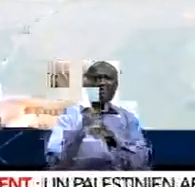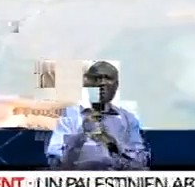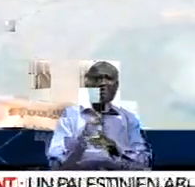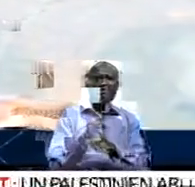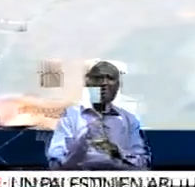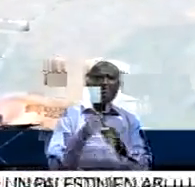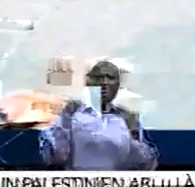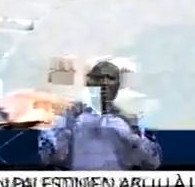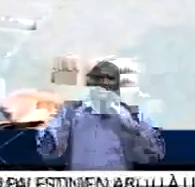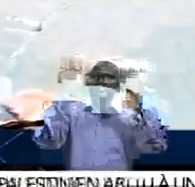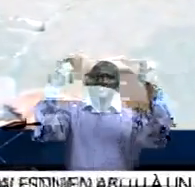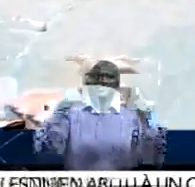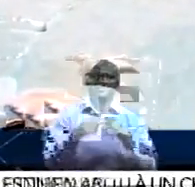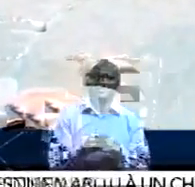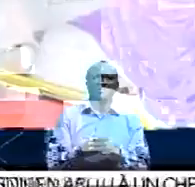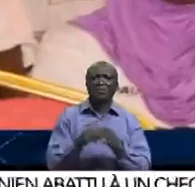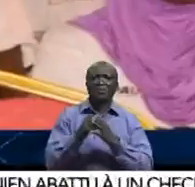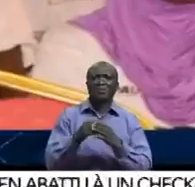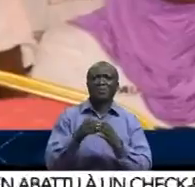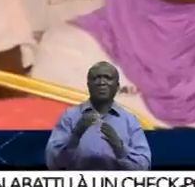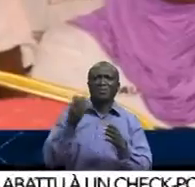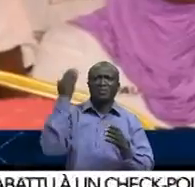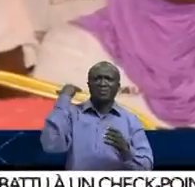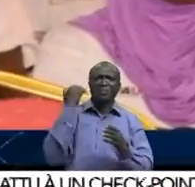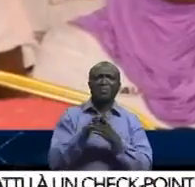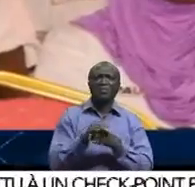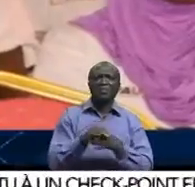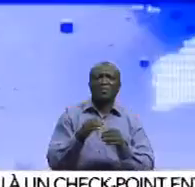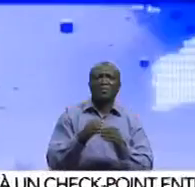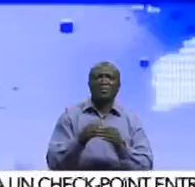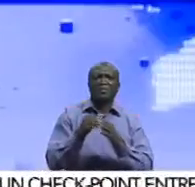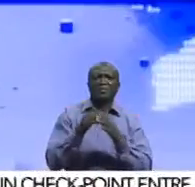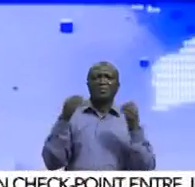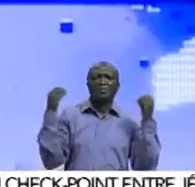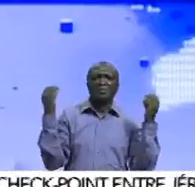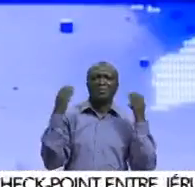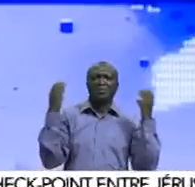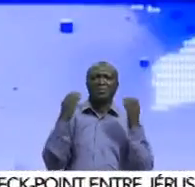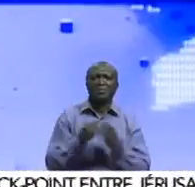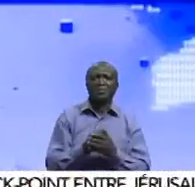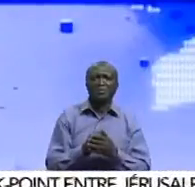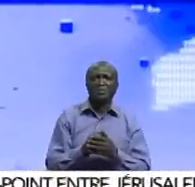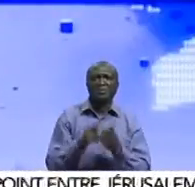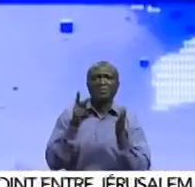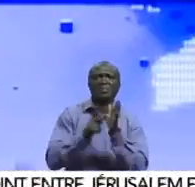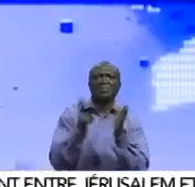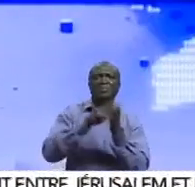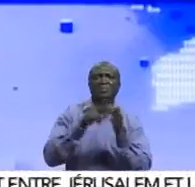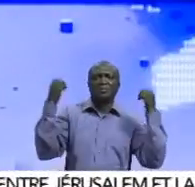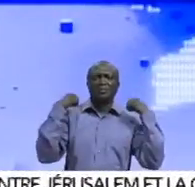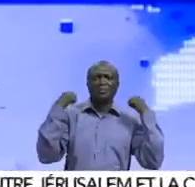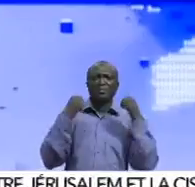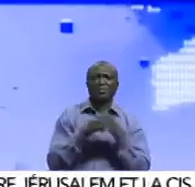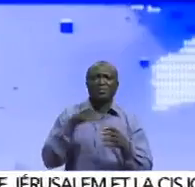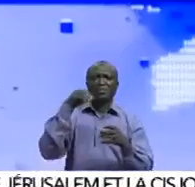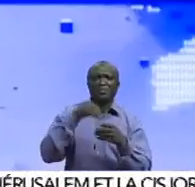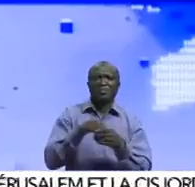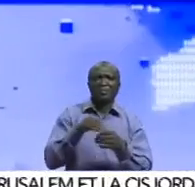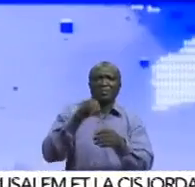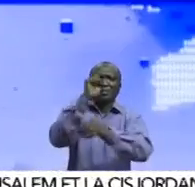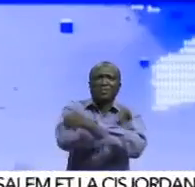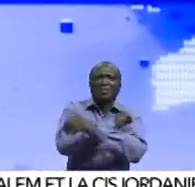son discours de la cérémonie officielle du dernier Magal de Touba nous en venons à la page sport sadioané dans le top